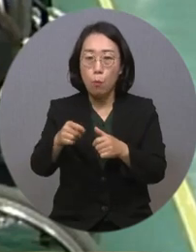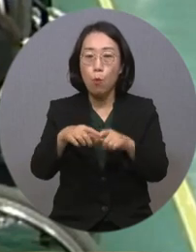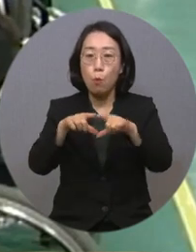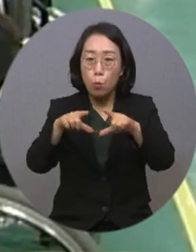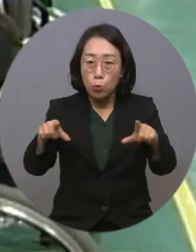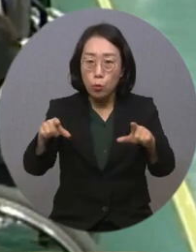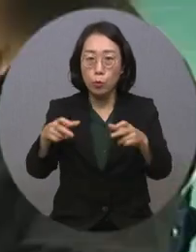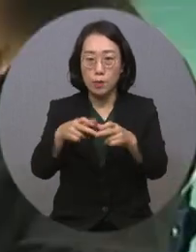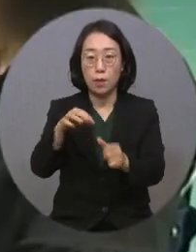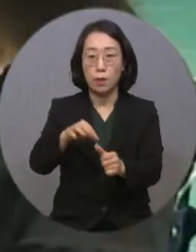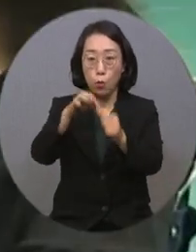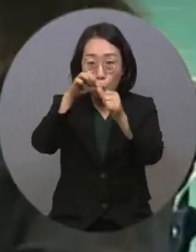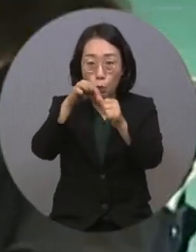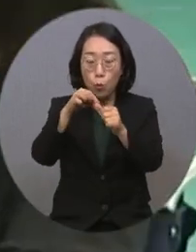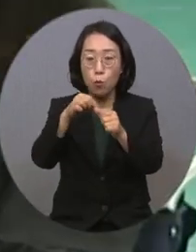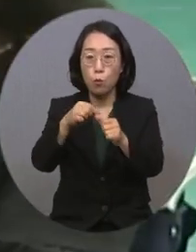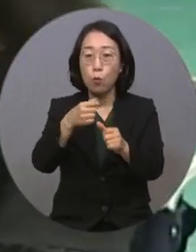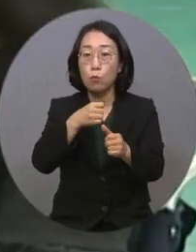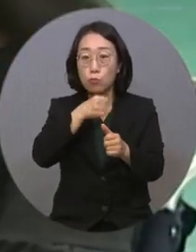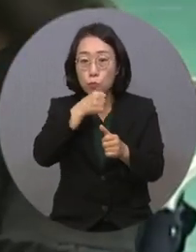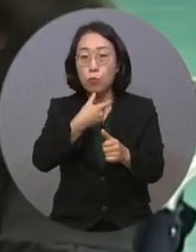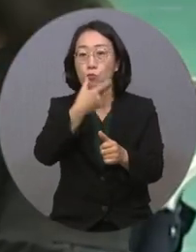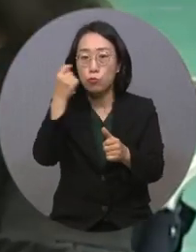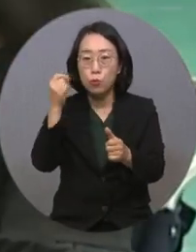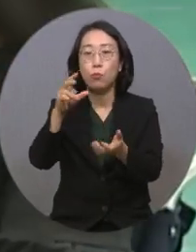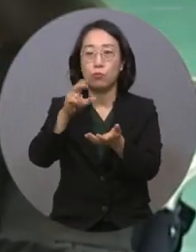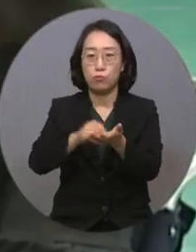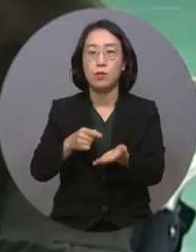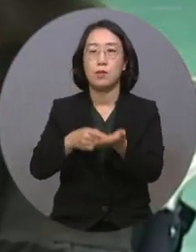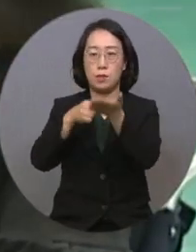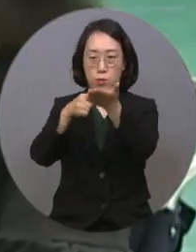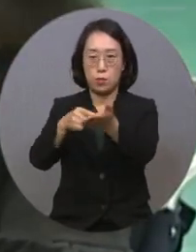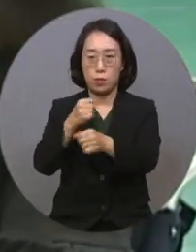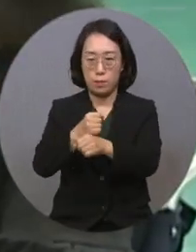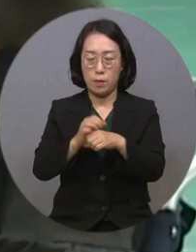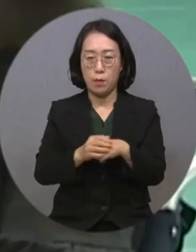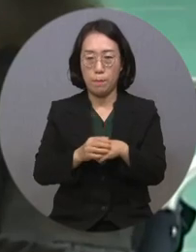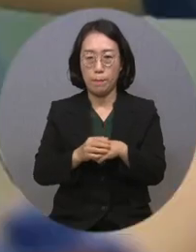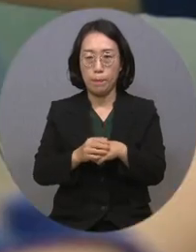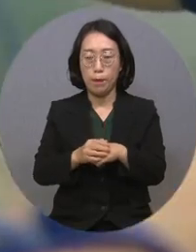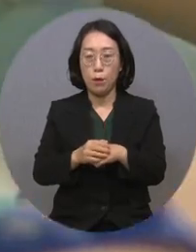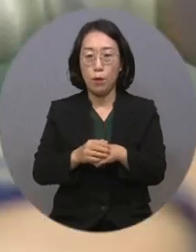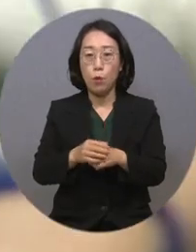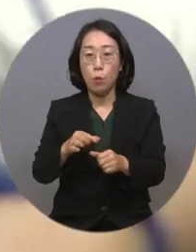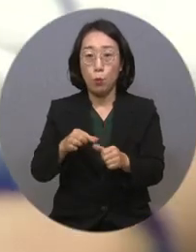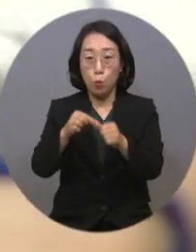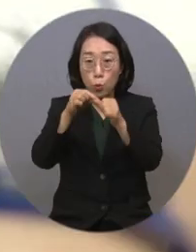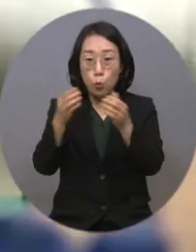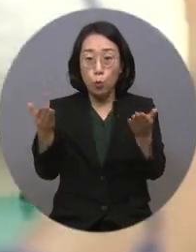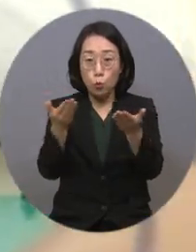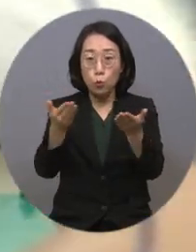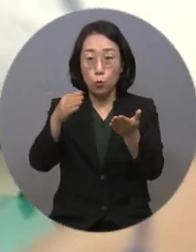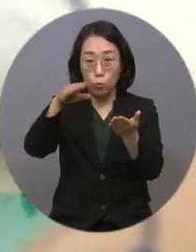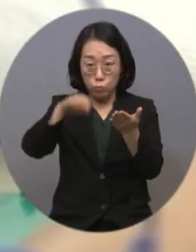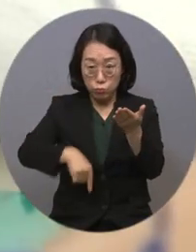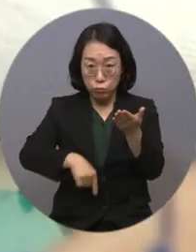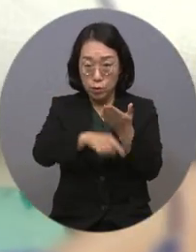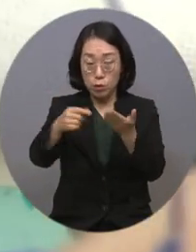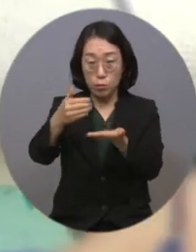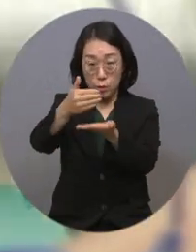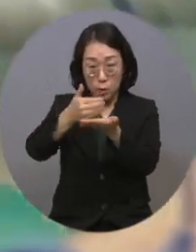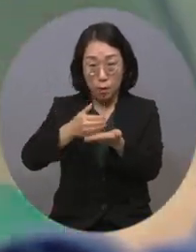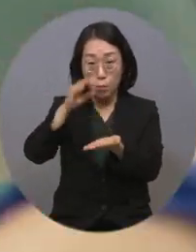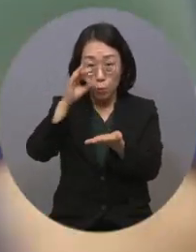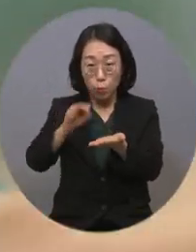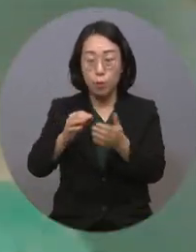의무고용 율 및 r 석 문제를 지적했습니다 이 의원 이 고용노동부로부터 제출받은 장애인 고용 현황